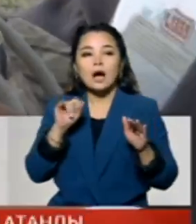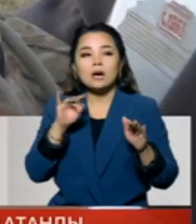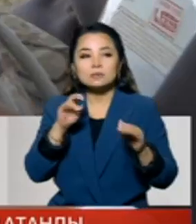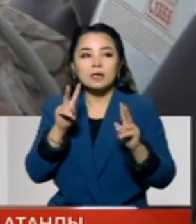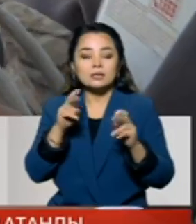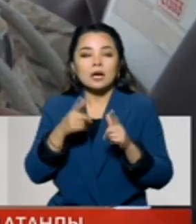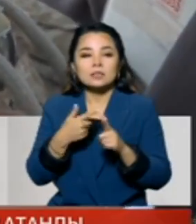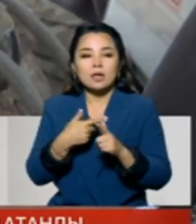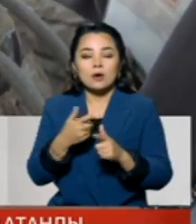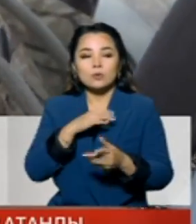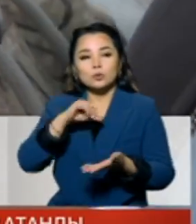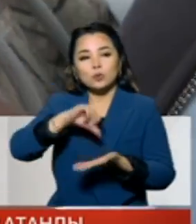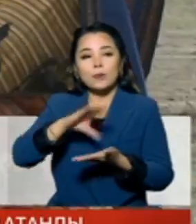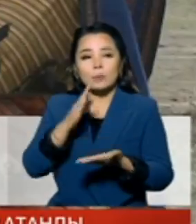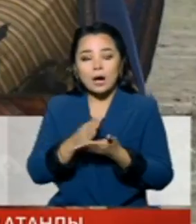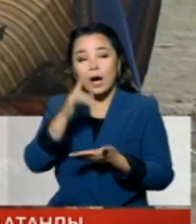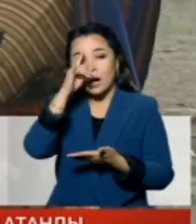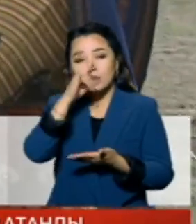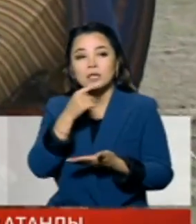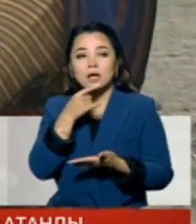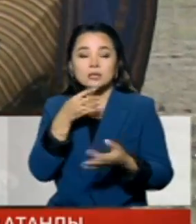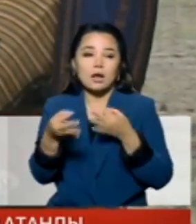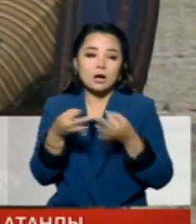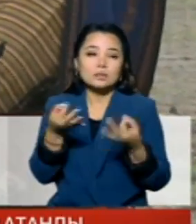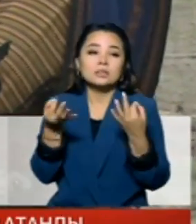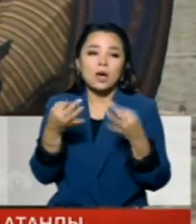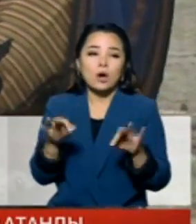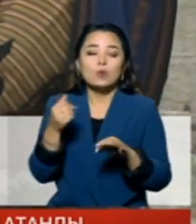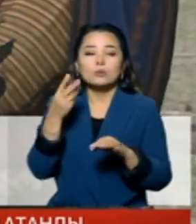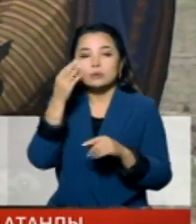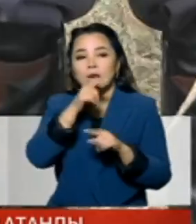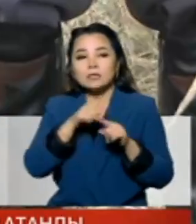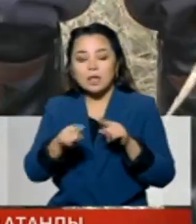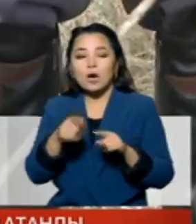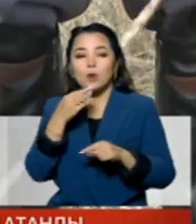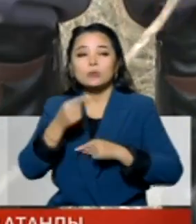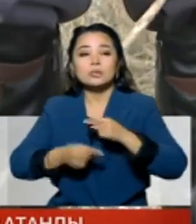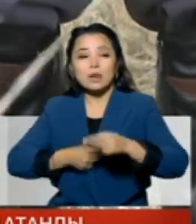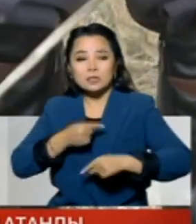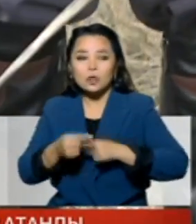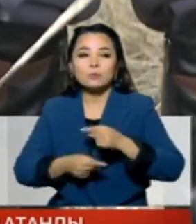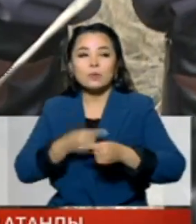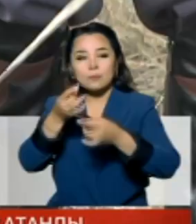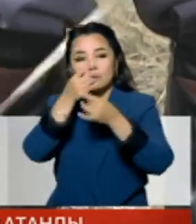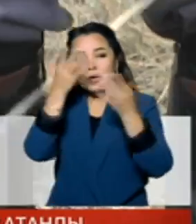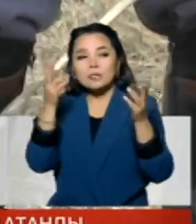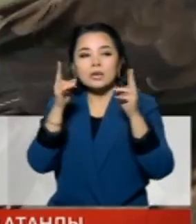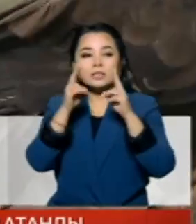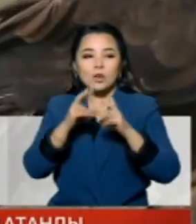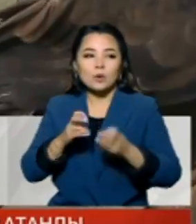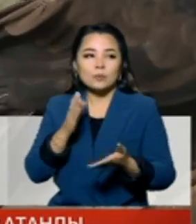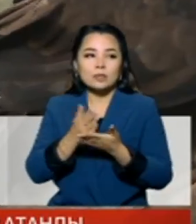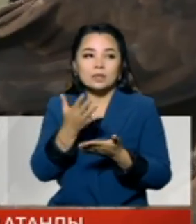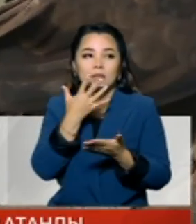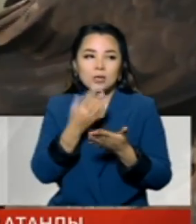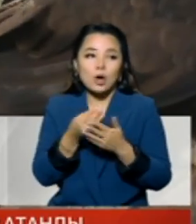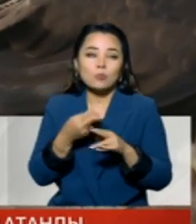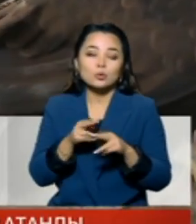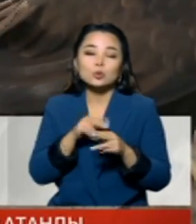бүркітін жарысқа қосып отыр. Өзі де қазақ тілін үйреніп, көп жылдан бері ұлтымыздың дәстүрі мен мәдениетін зерттеп келеді. Бұл